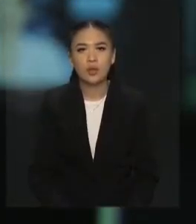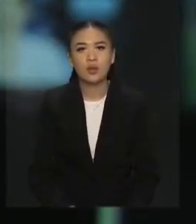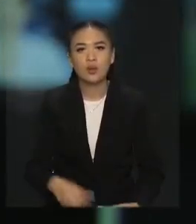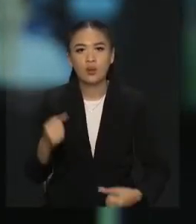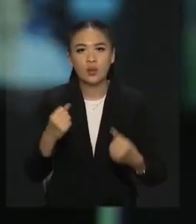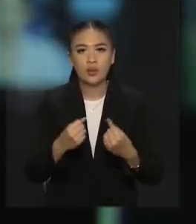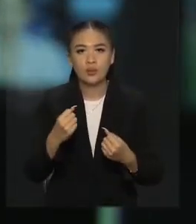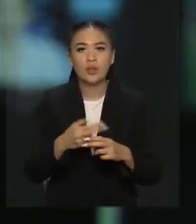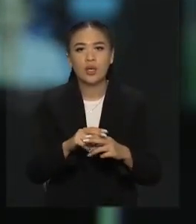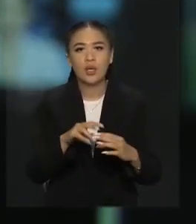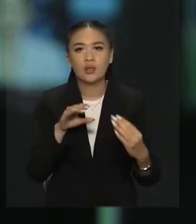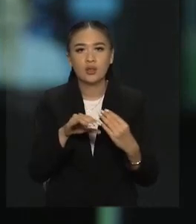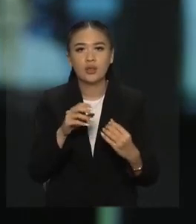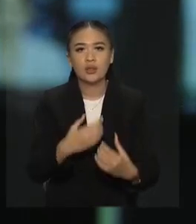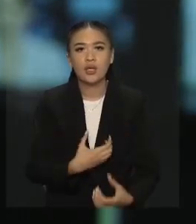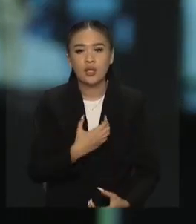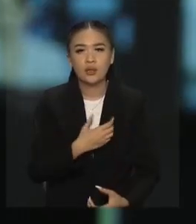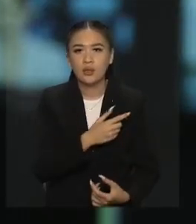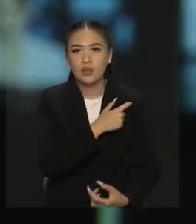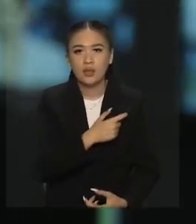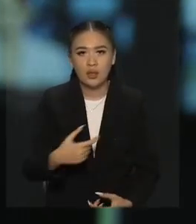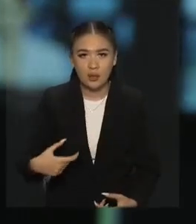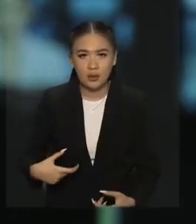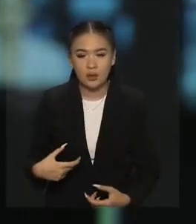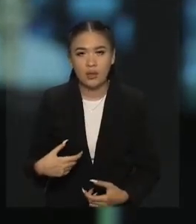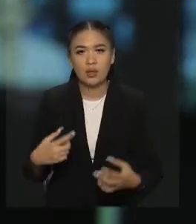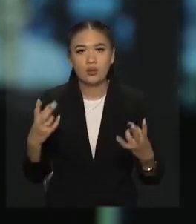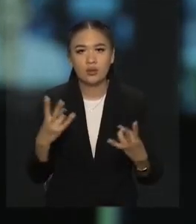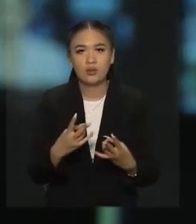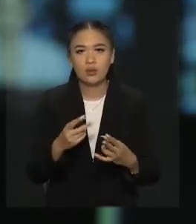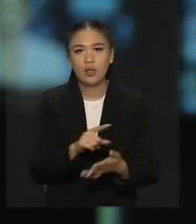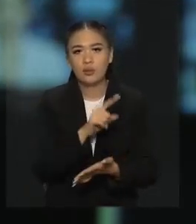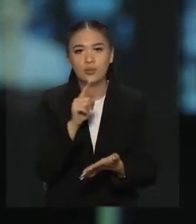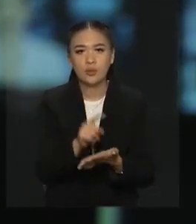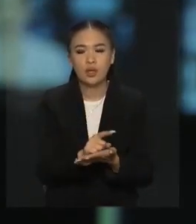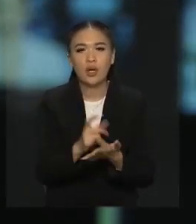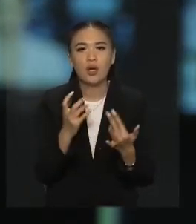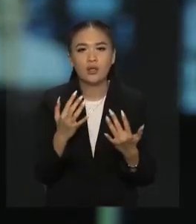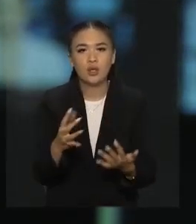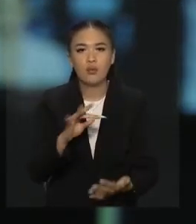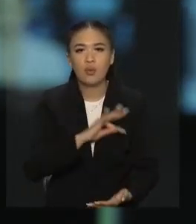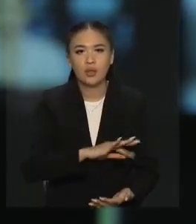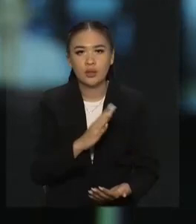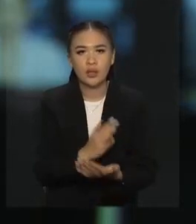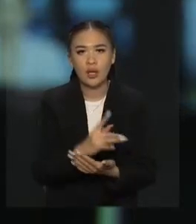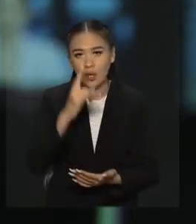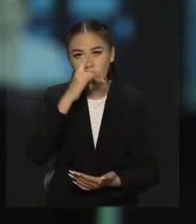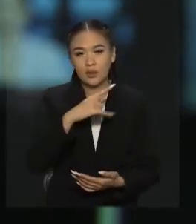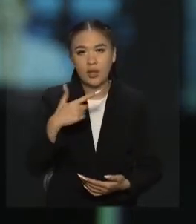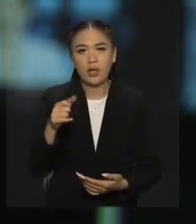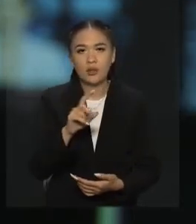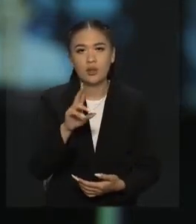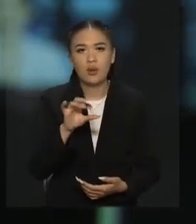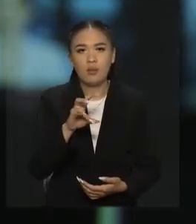Көлікпен келе жатқанда сақтандыру белбеуін тағасыз ба? Жол көлік апаты болса қалса, мұның қаншалықты пайдасы бар? Қазақгаз